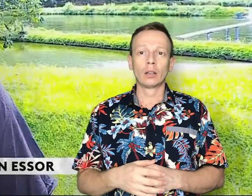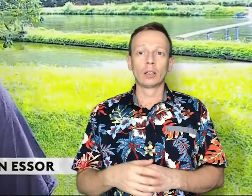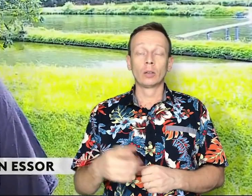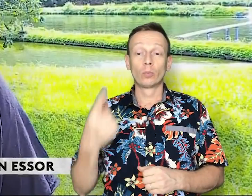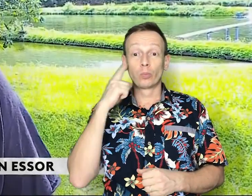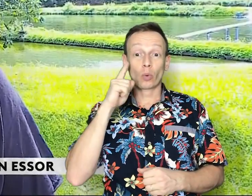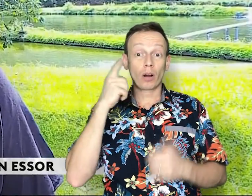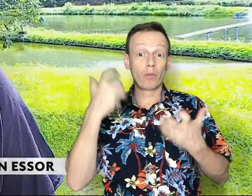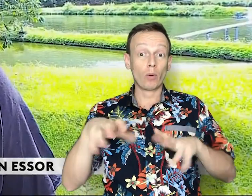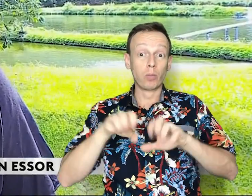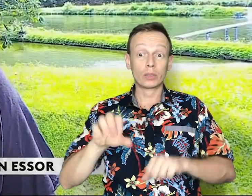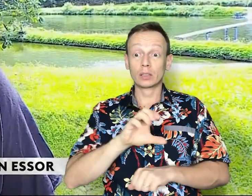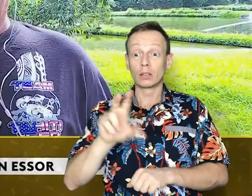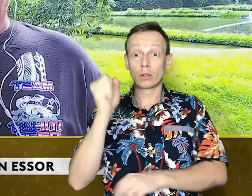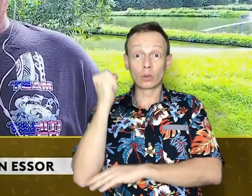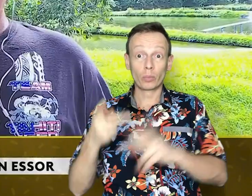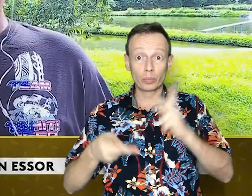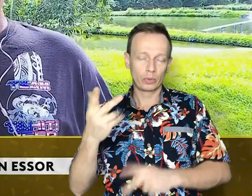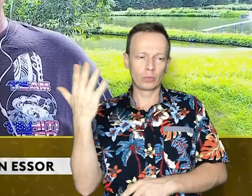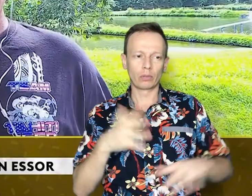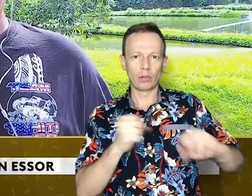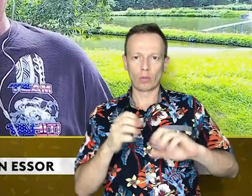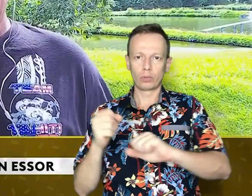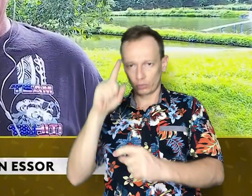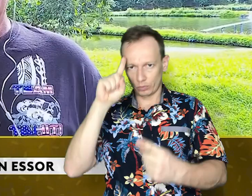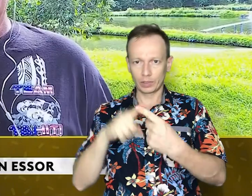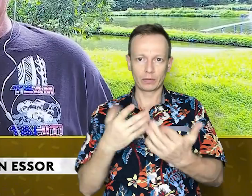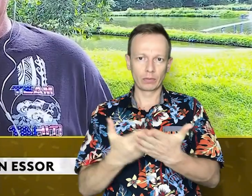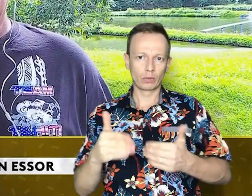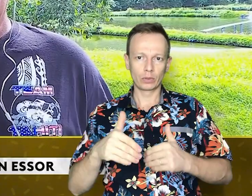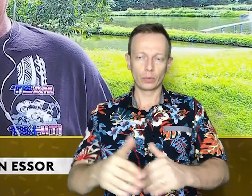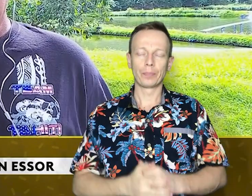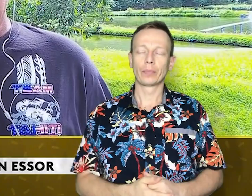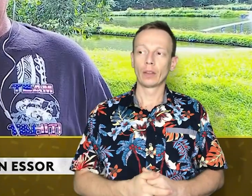hein. Alors, il y aura un projet qui sera mis en place par la direction